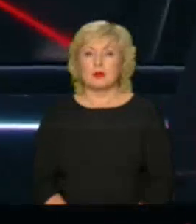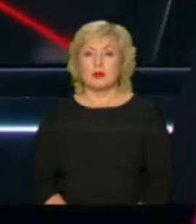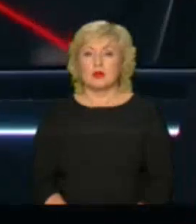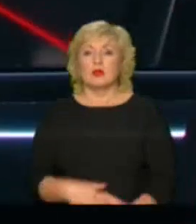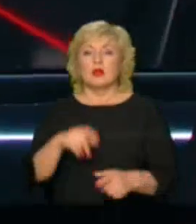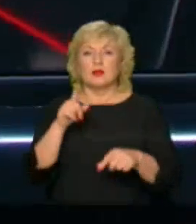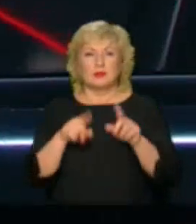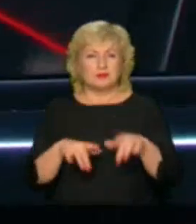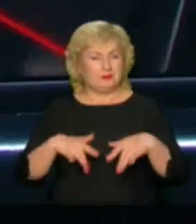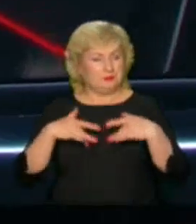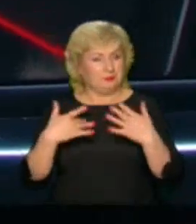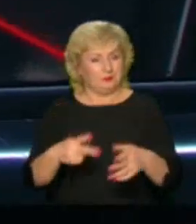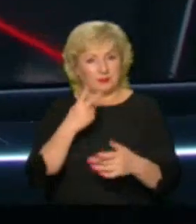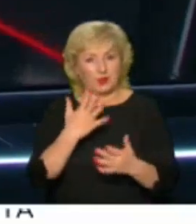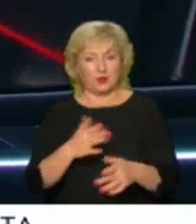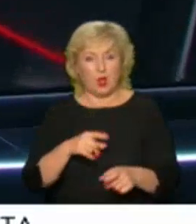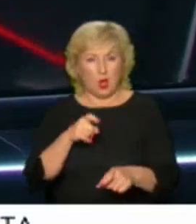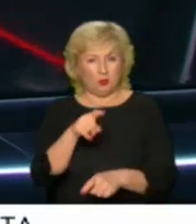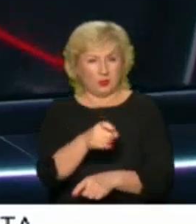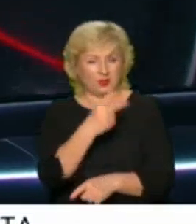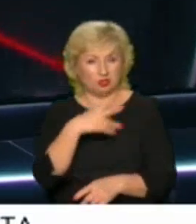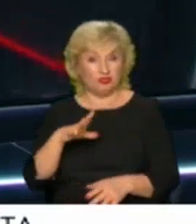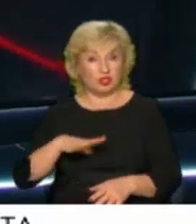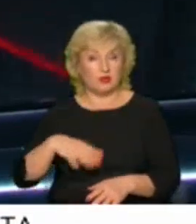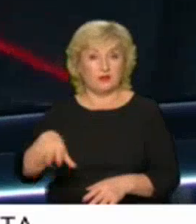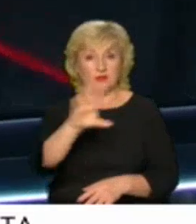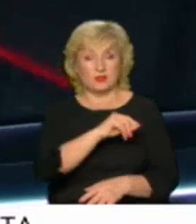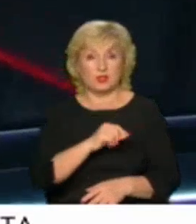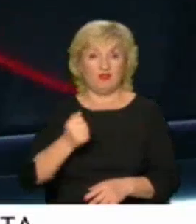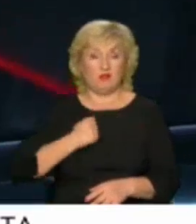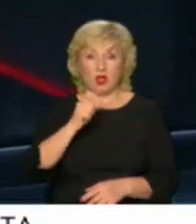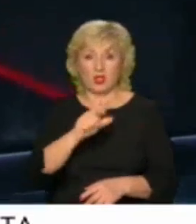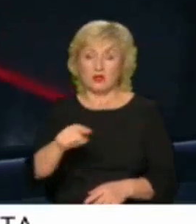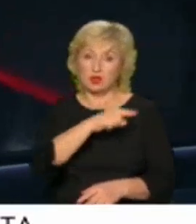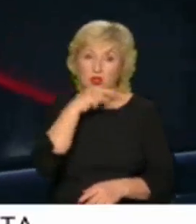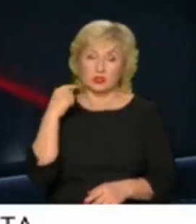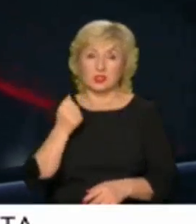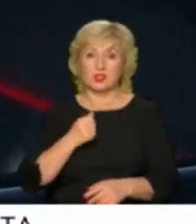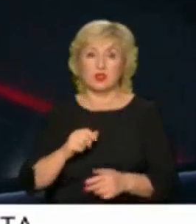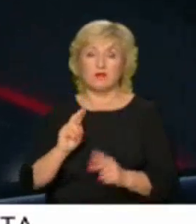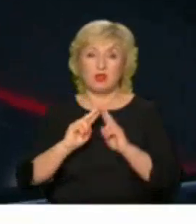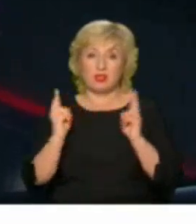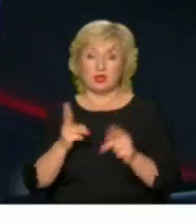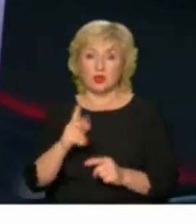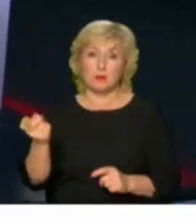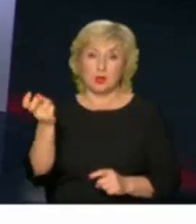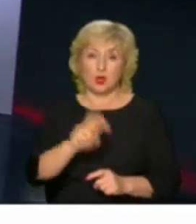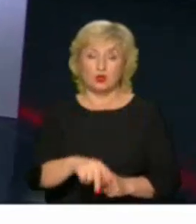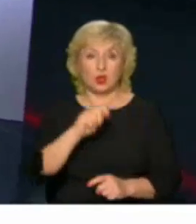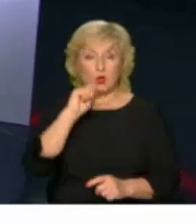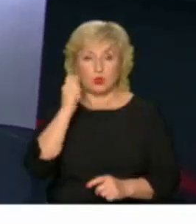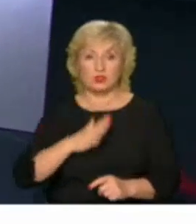Рідкісна гидота, але по суті опариші чекають на всіх вояків Російської Федерації, які приходять на українську землю. І вони це дуже-дуже